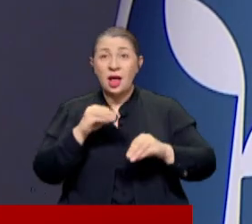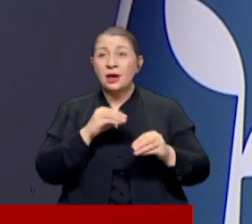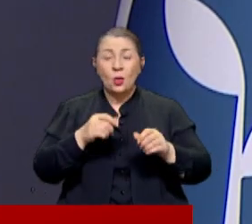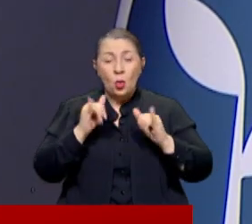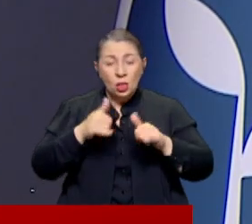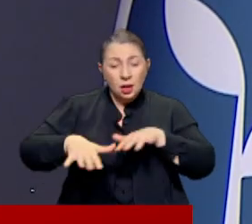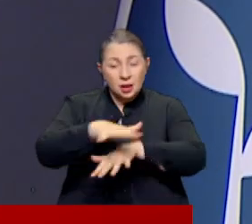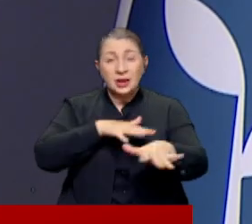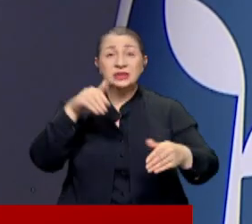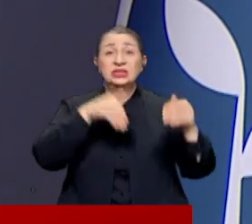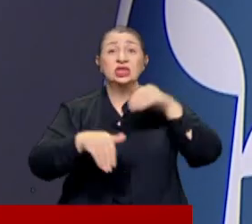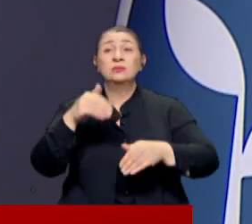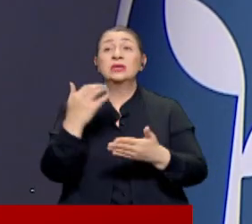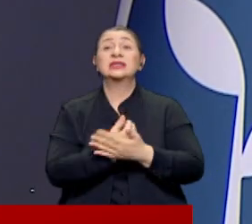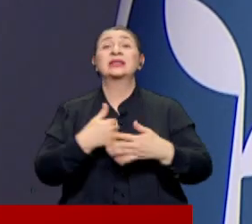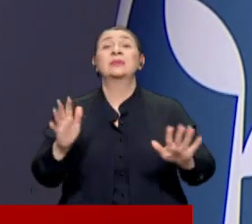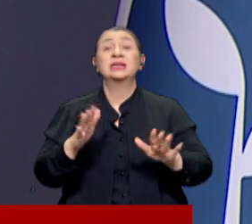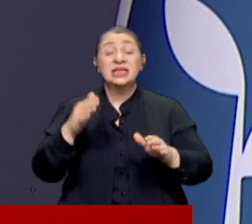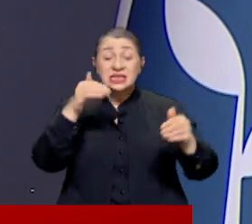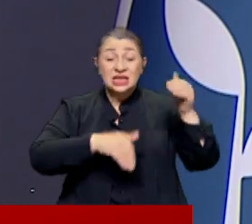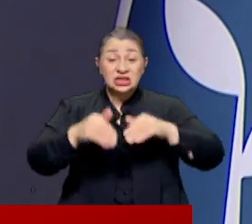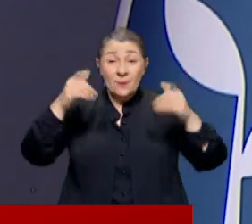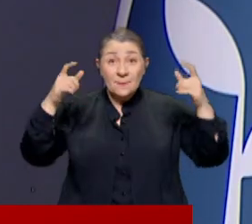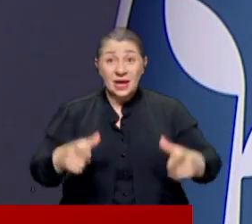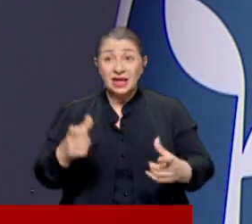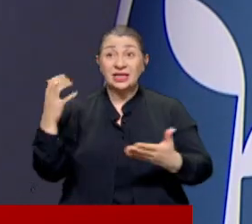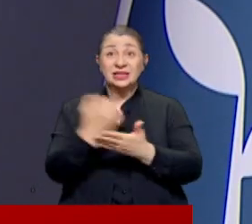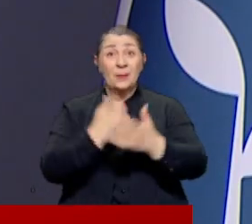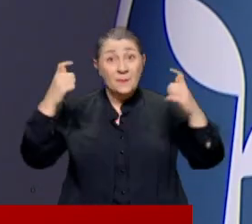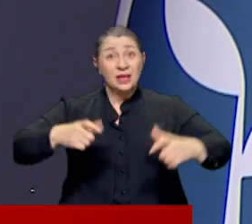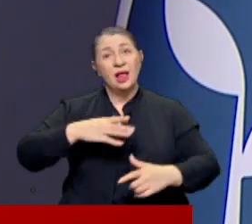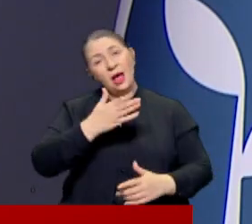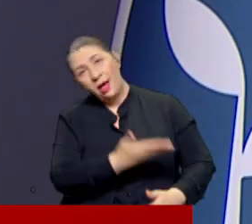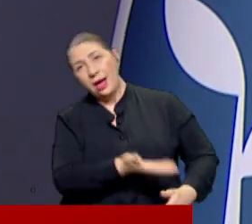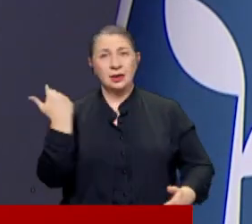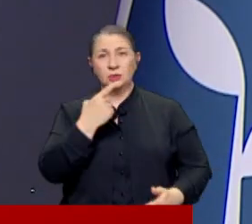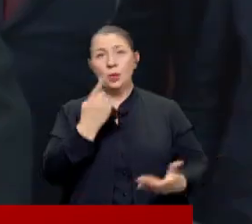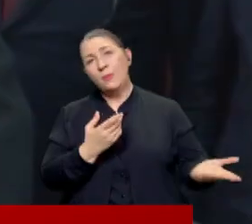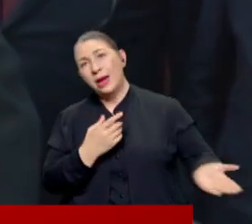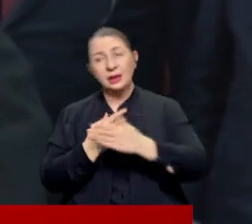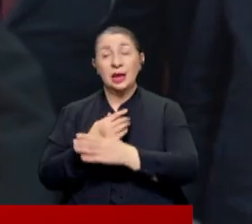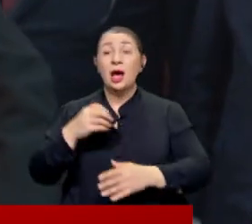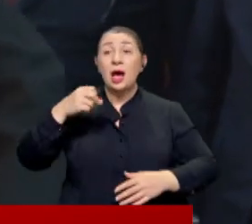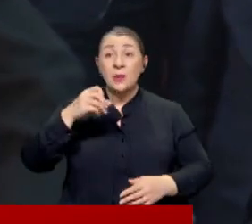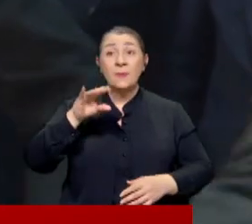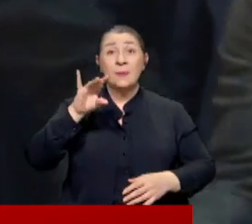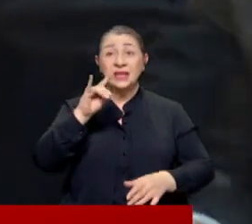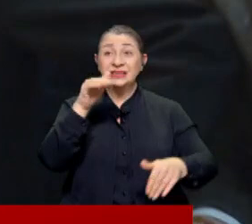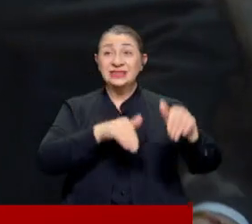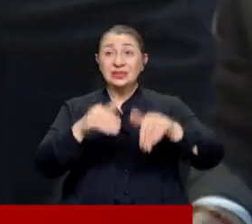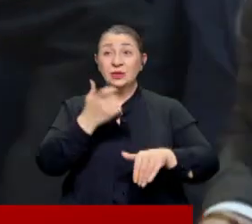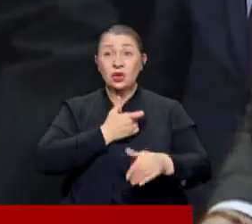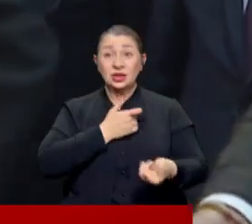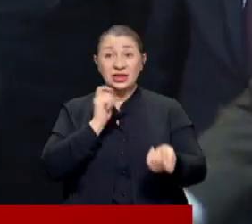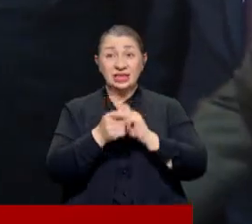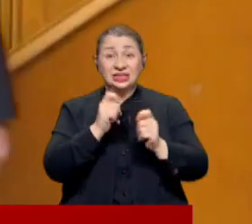entrikalarla seçim kazanılmaz seçim meydanda kazanır meydanda Hadi hodri meydan diyorum hodri meydan AK Parti ve MHP'nin seçim